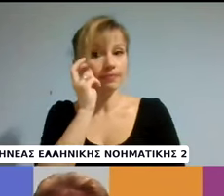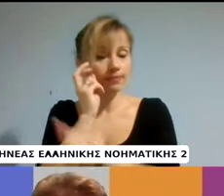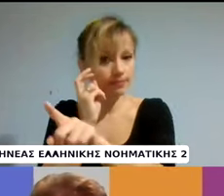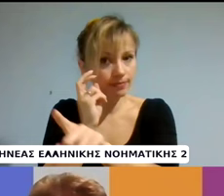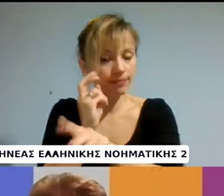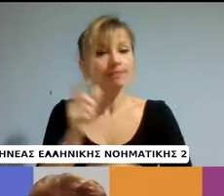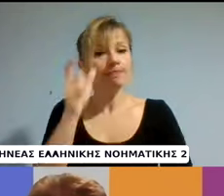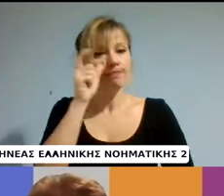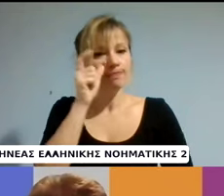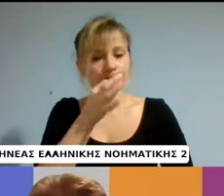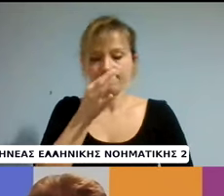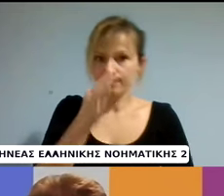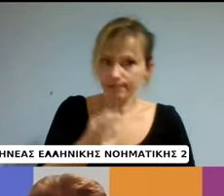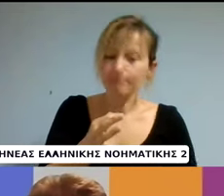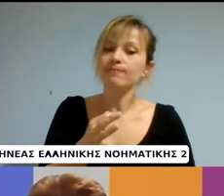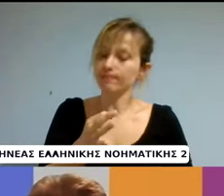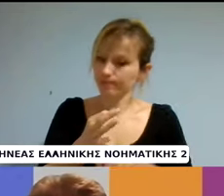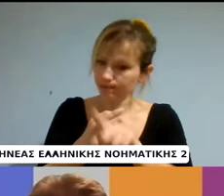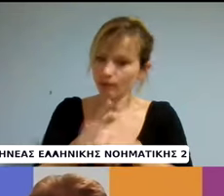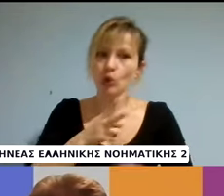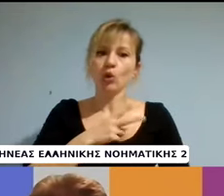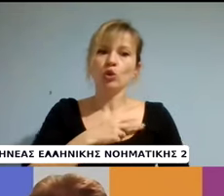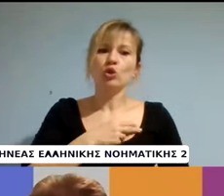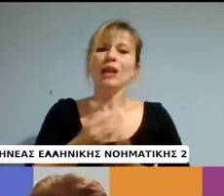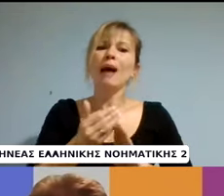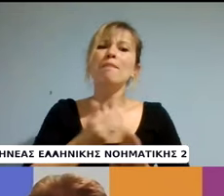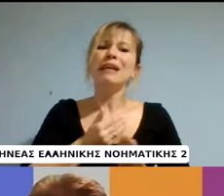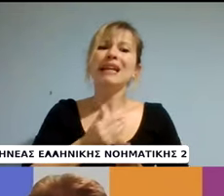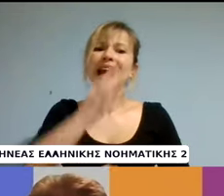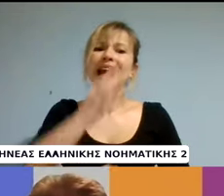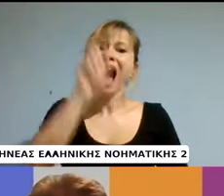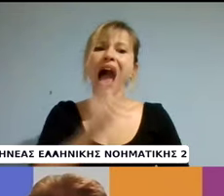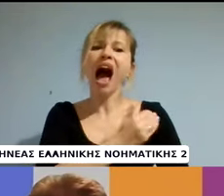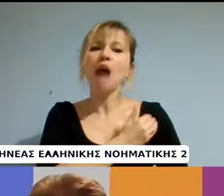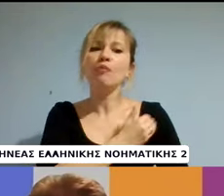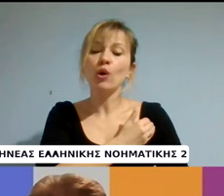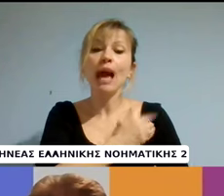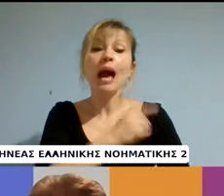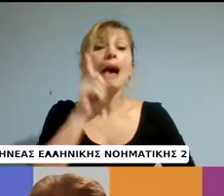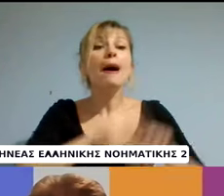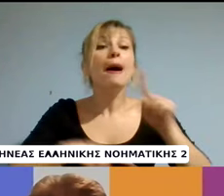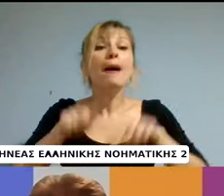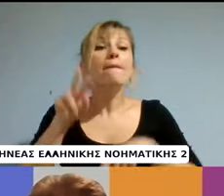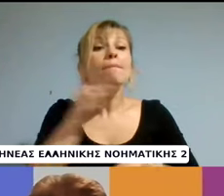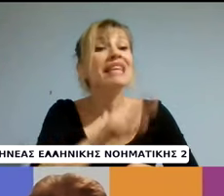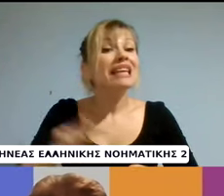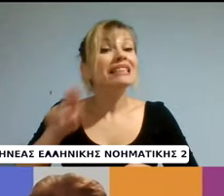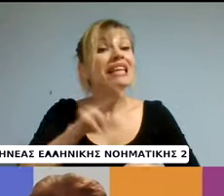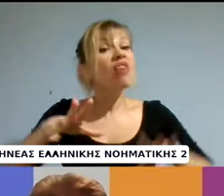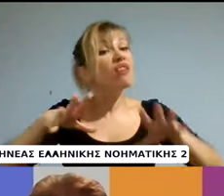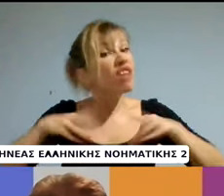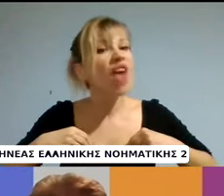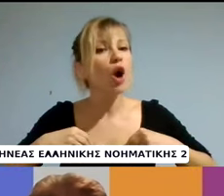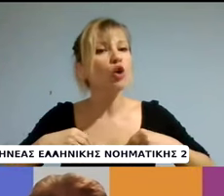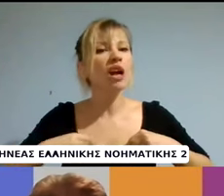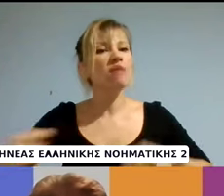αυτό κολλάει λιγάκι και εμένα από τα ερωτήματα που ανέφερα στην αρχή. Ποιοι συνάδελφοι αποδέχονται αυτές τις αμοιβές? Και ανάμεσα σε αυτούς τους συναδέλφους